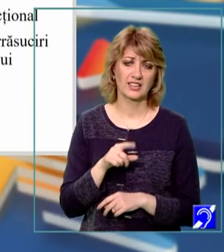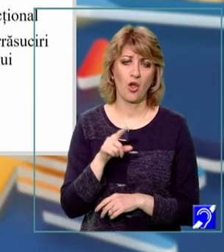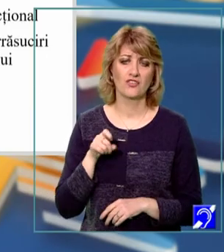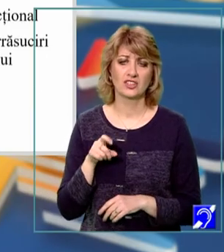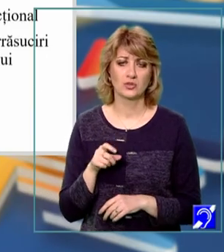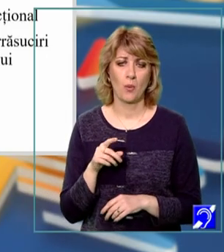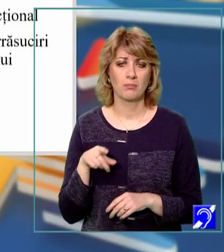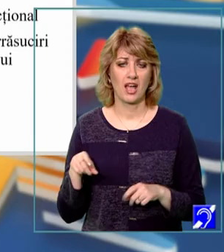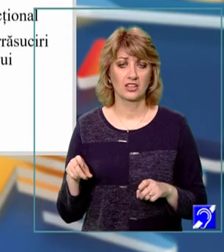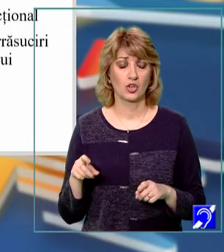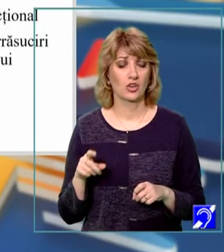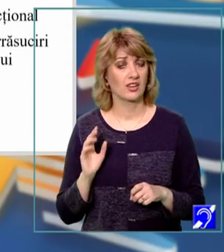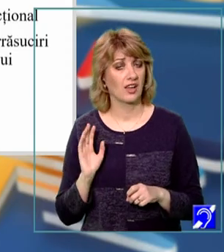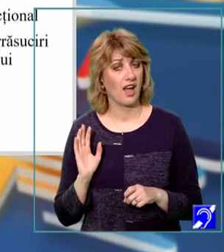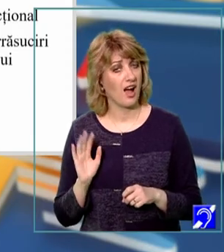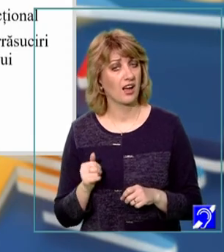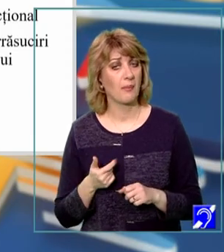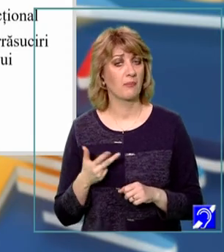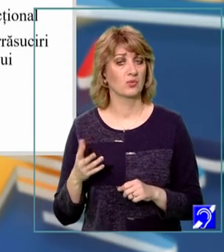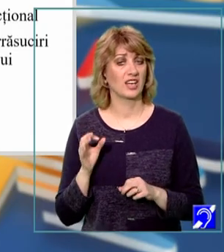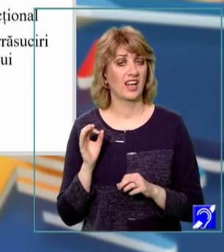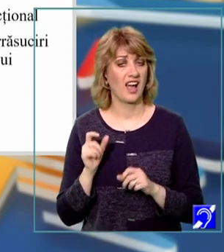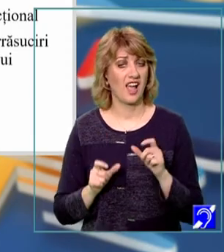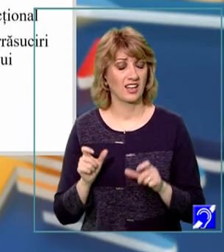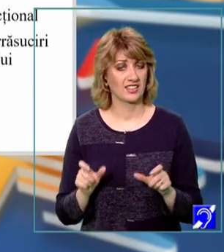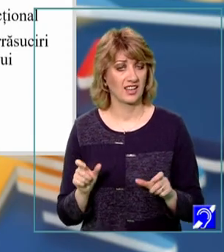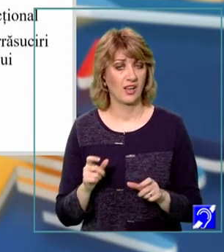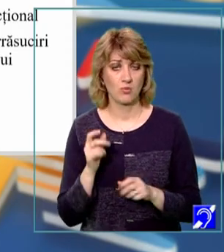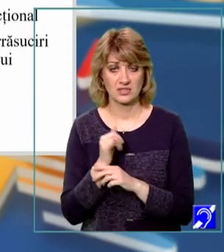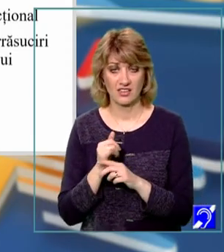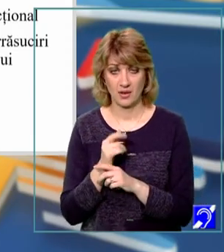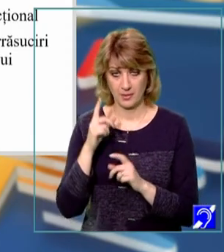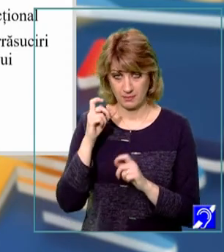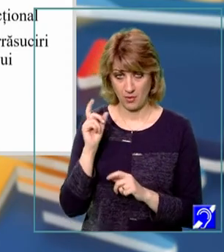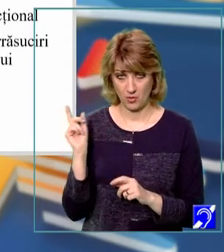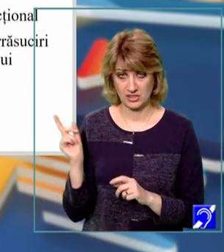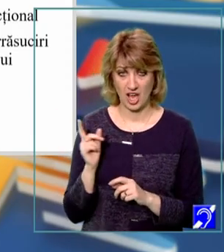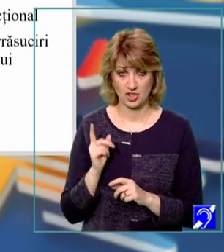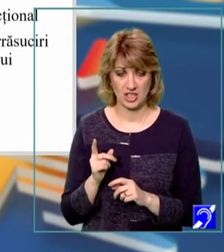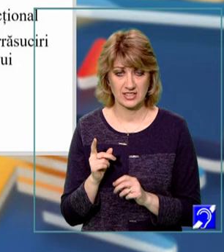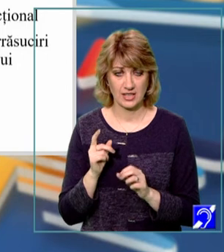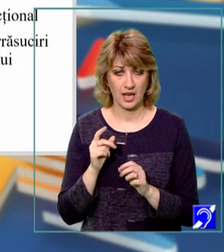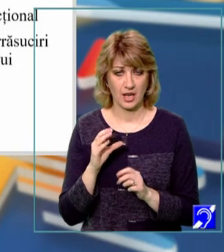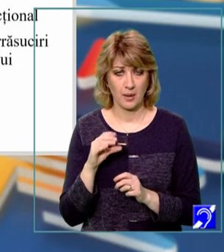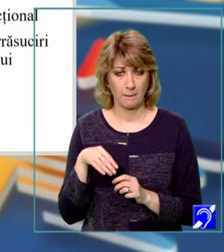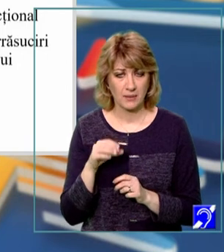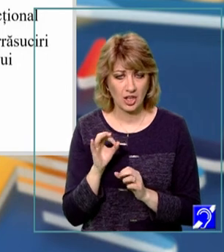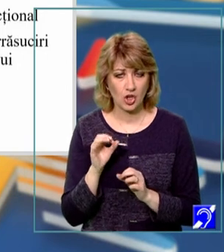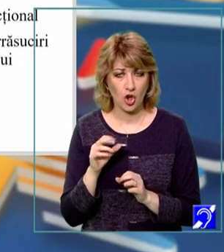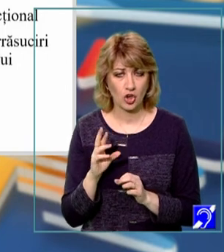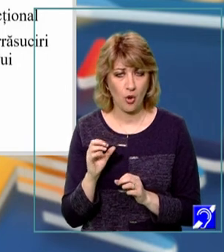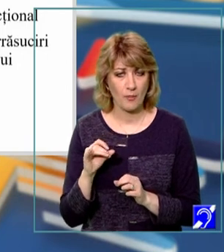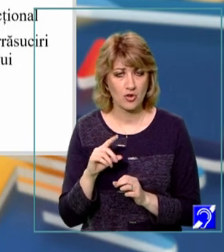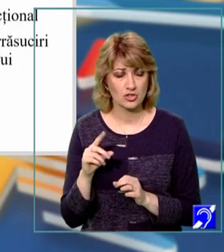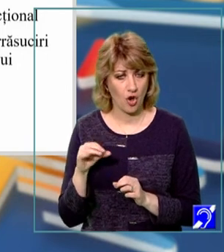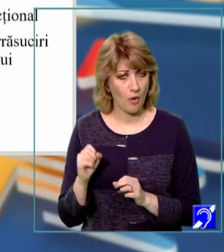o bacterie are mai multe caractere. Dar mai observăm în această imagine că Acest unic cromozom este foarte mare,